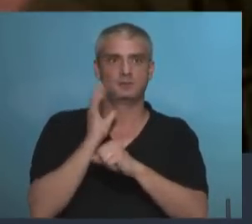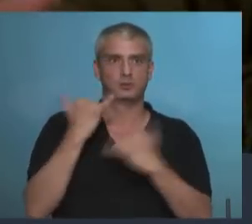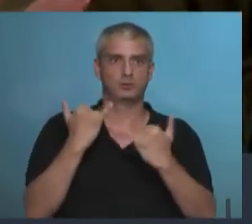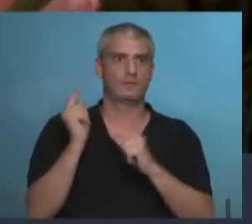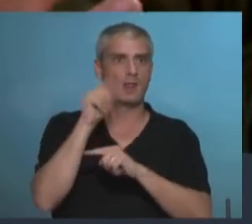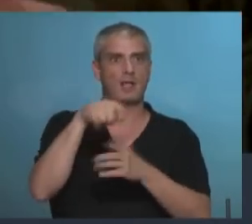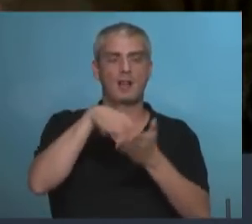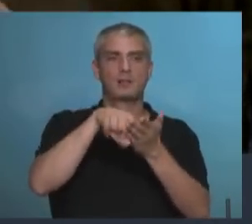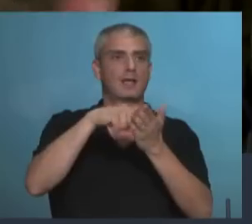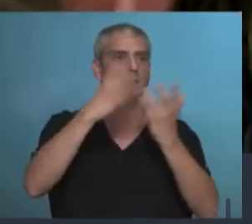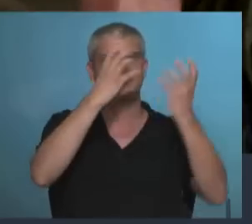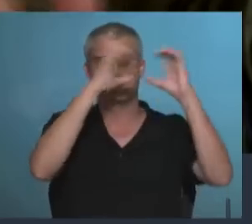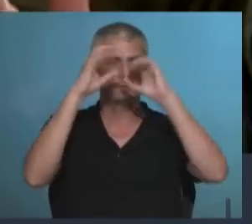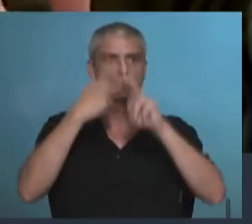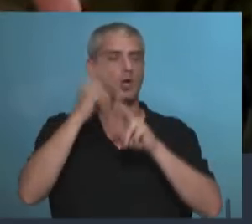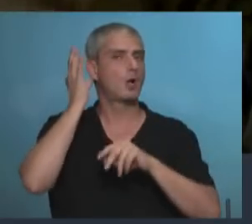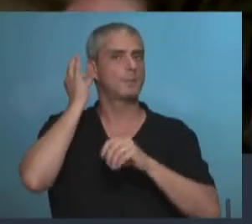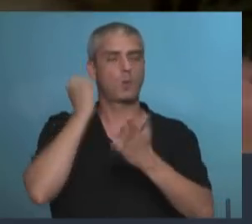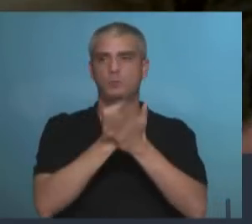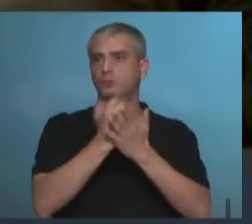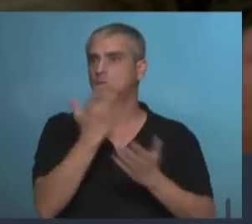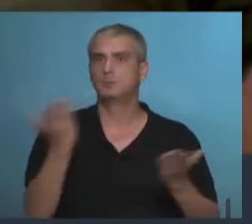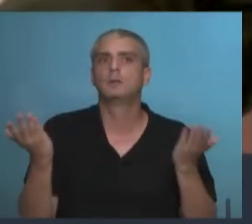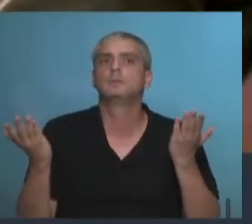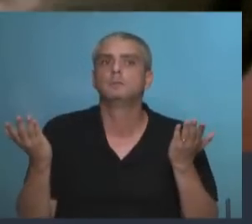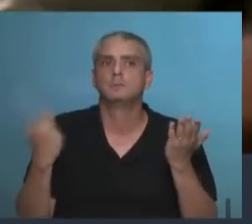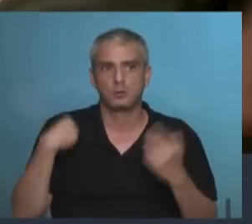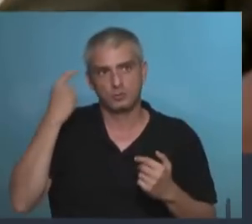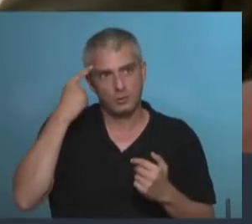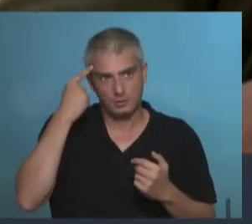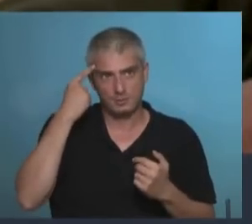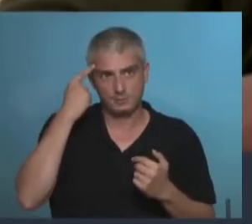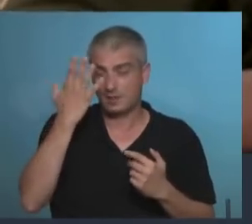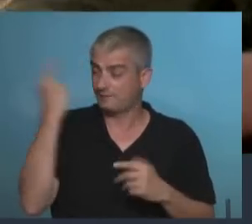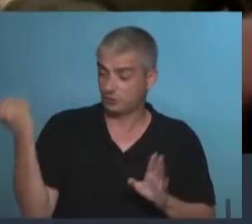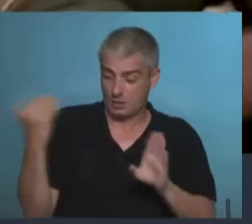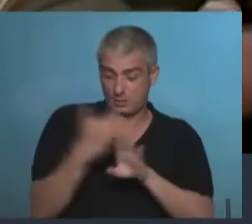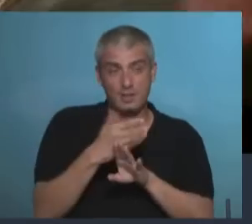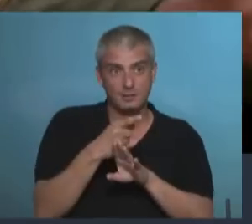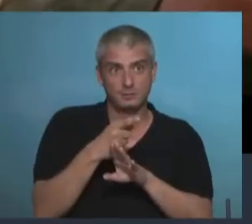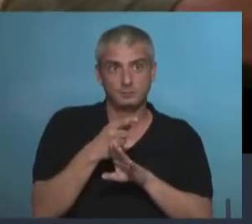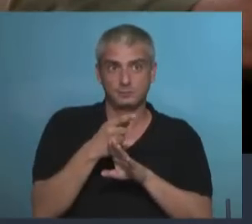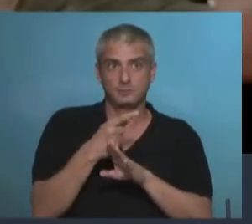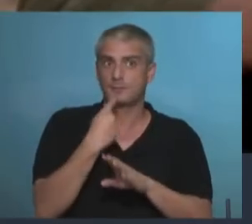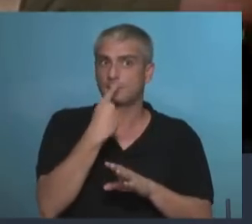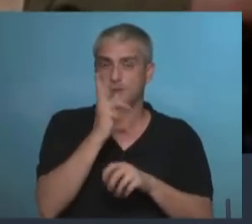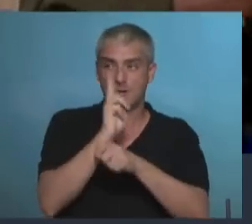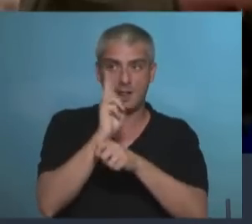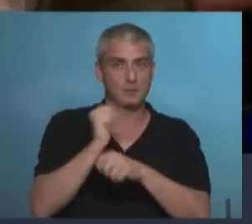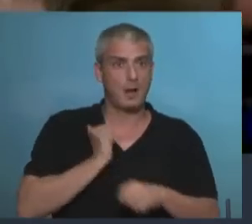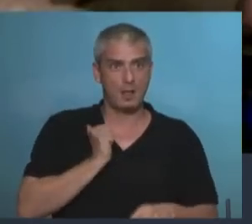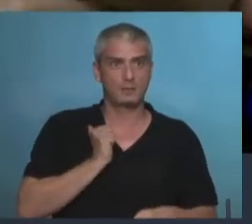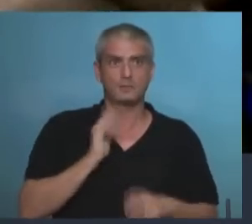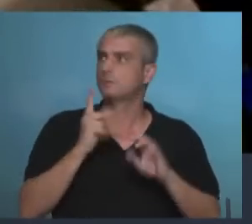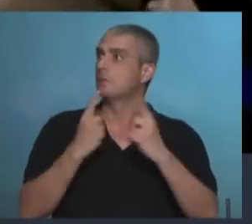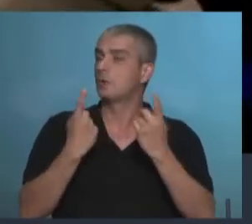ולתקן תצפית, שרק בחורה מוסמכת, אז אנחנו יודעים גם, לפני שהיא נכנסת לתוך המוצב לצורך העניין, להגיד, להתריע ללוחמים. לדעת מקום.